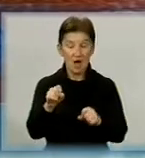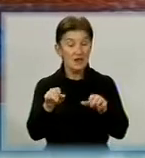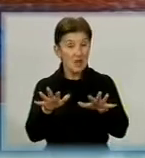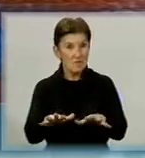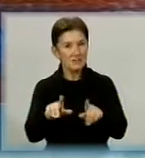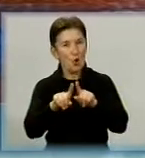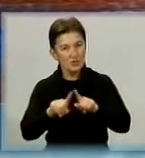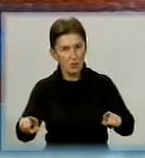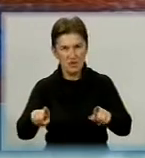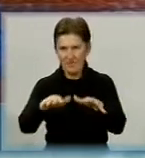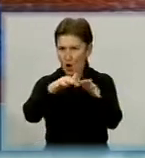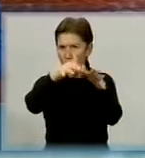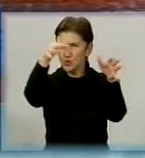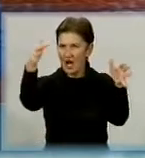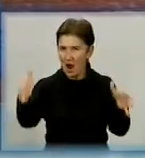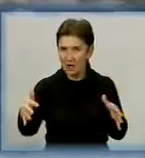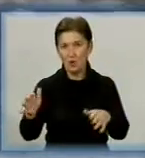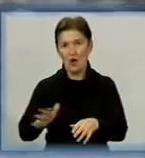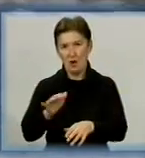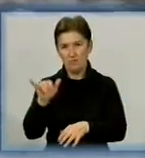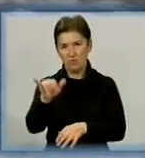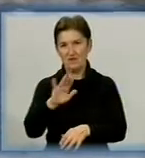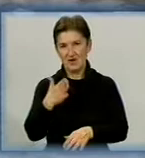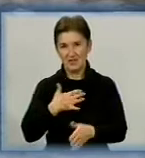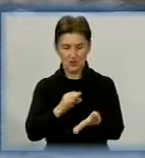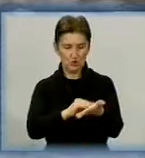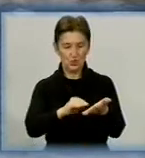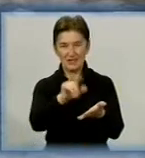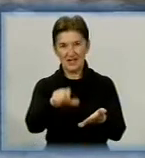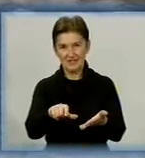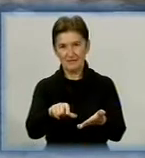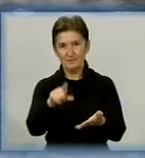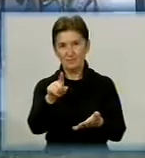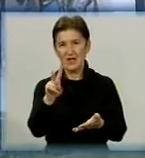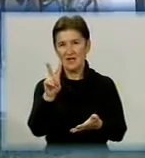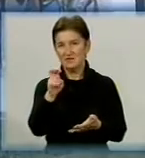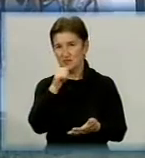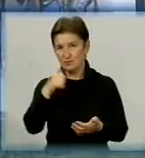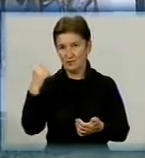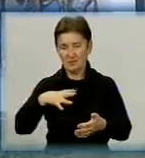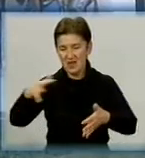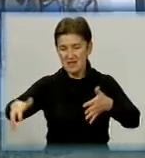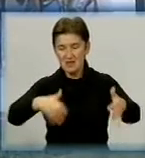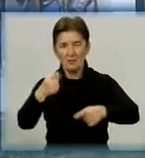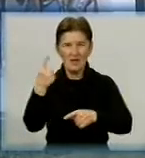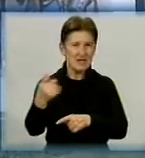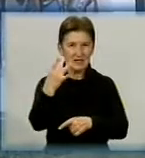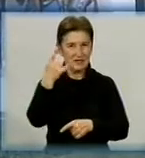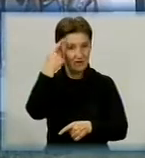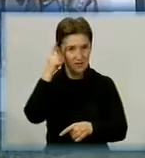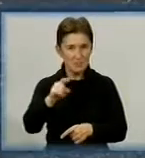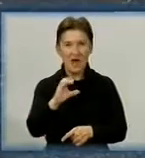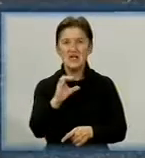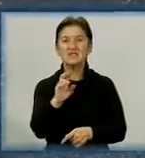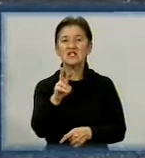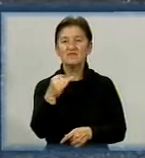особливого кургану побував Сергій Михайлін. Понад два століття тому на цьому місці було розкопано єдиний відомий на сьогодні скіфський